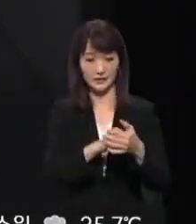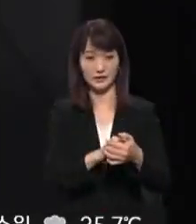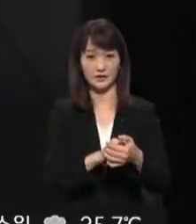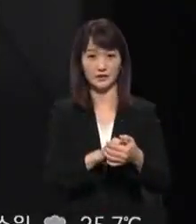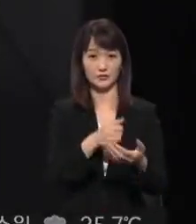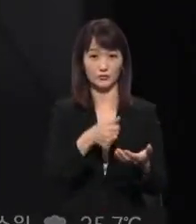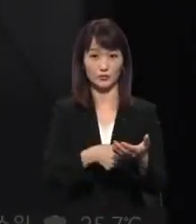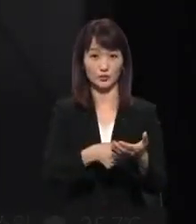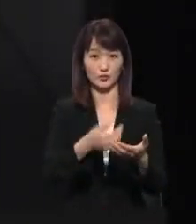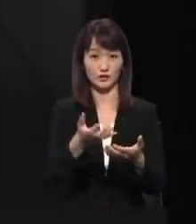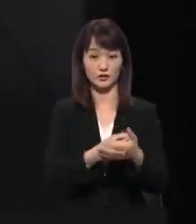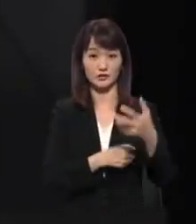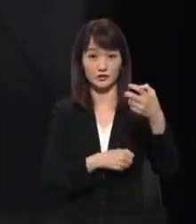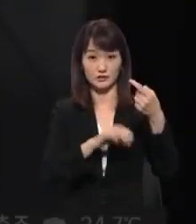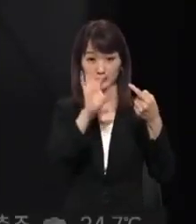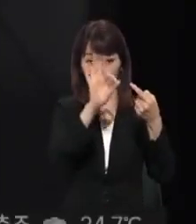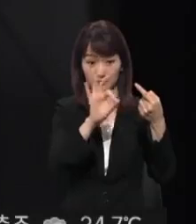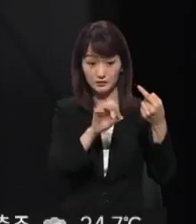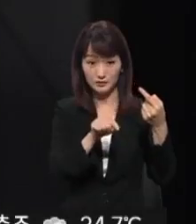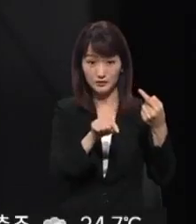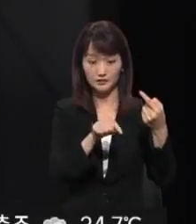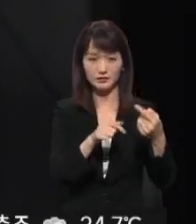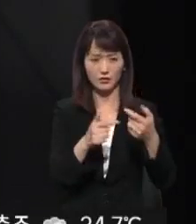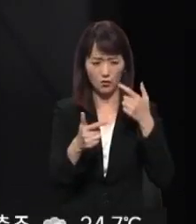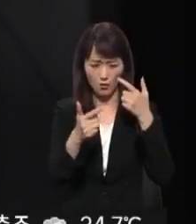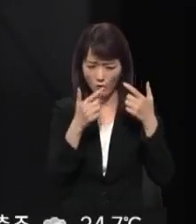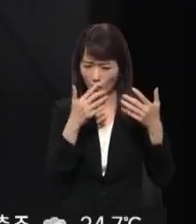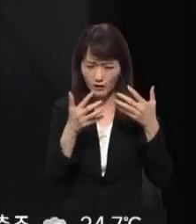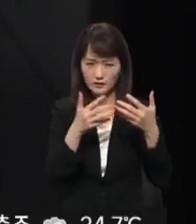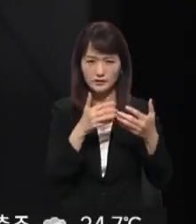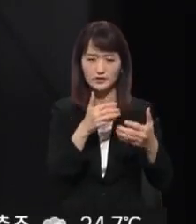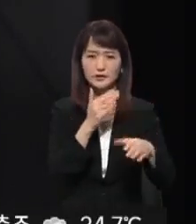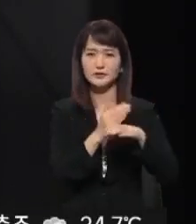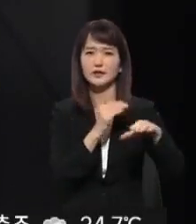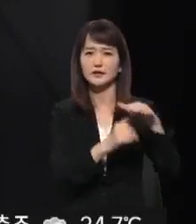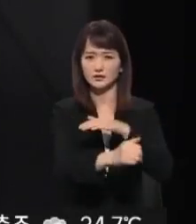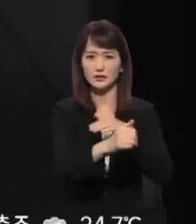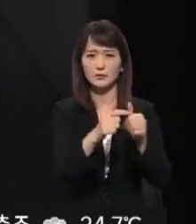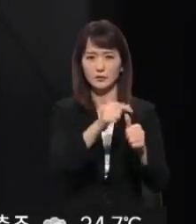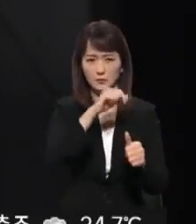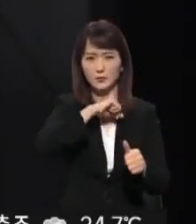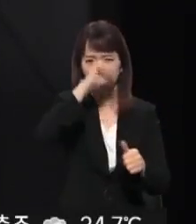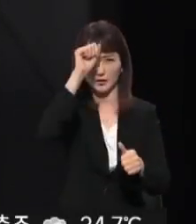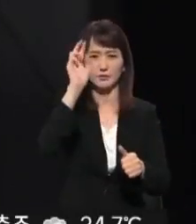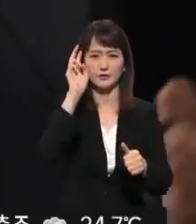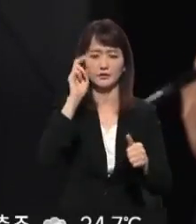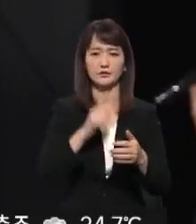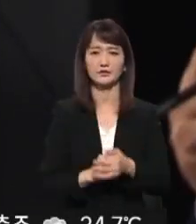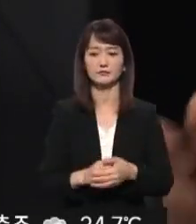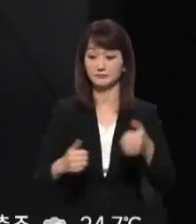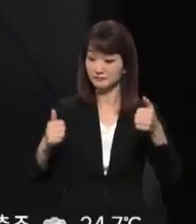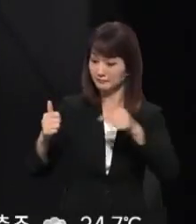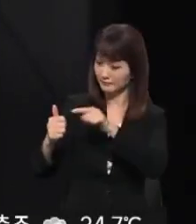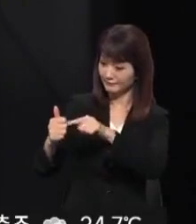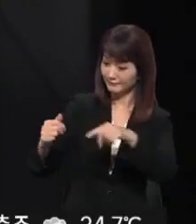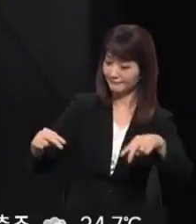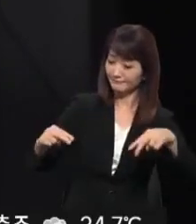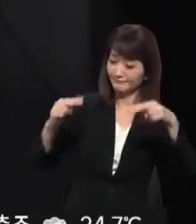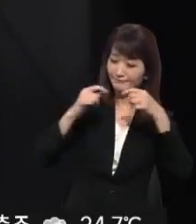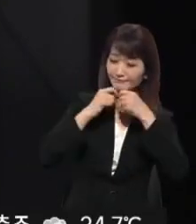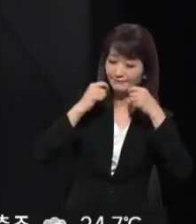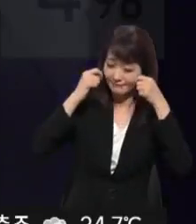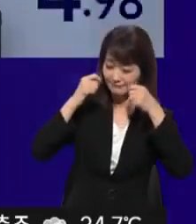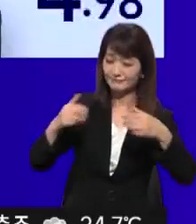이건 뭐 그냥 어데 명 수준이 아니고 거의 압도적인 상황이에요 그러면 경쟁 자들에 대해서 좀 웃으면서 더 포용적인 모습을